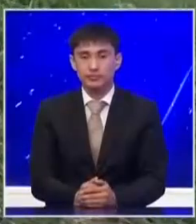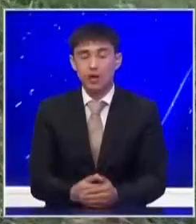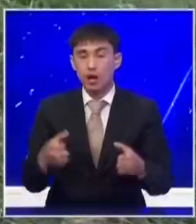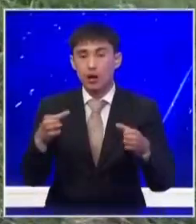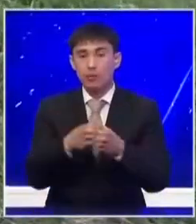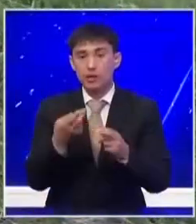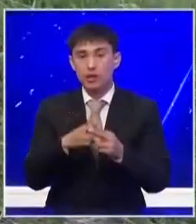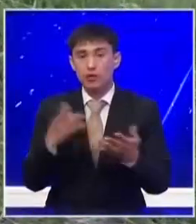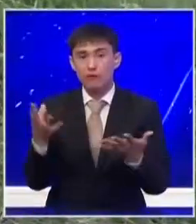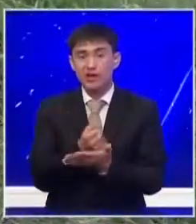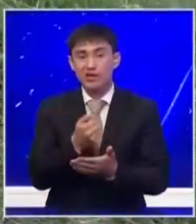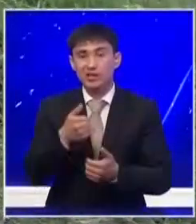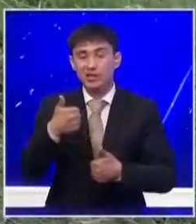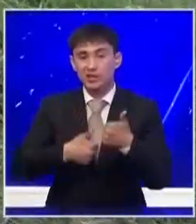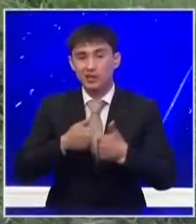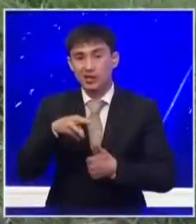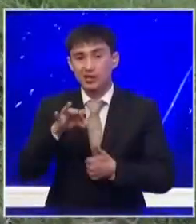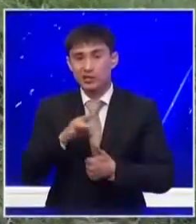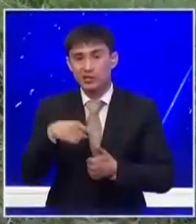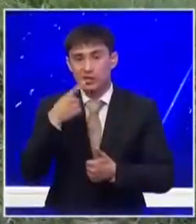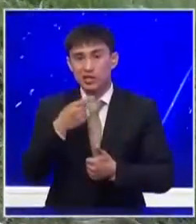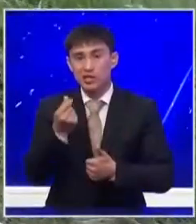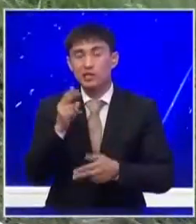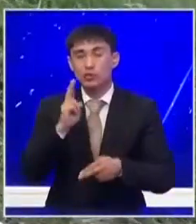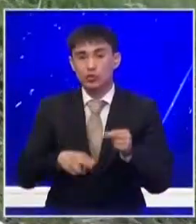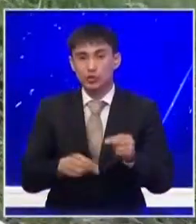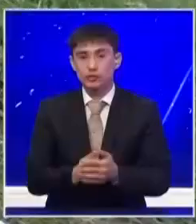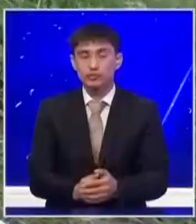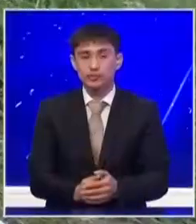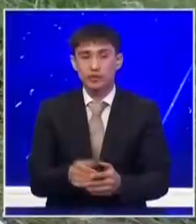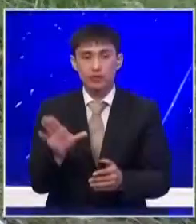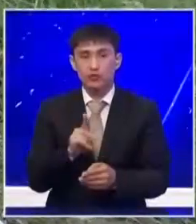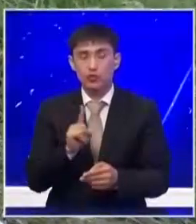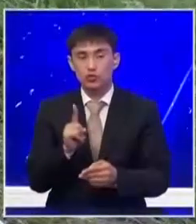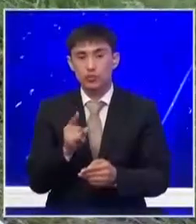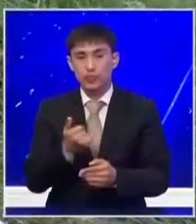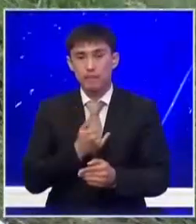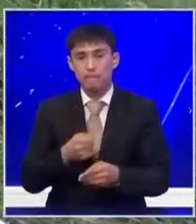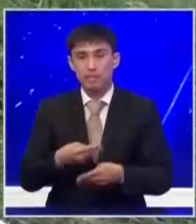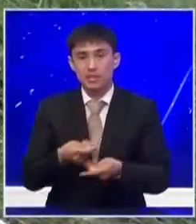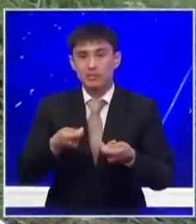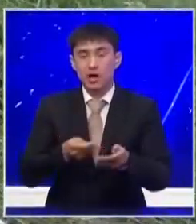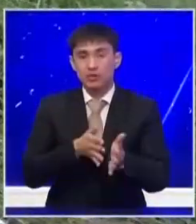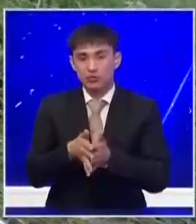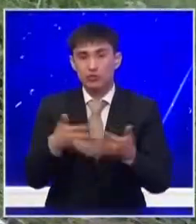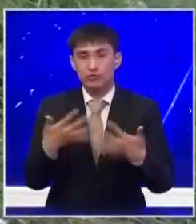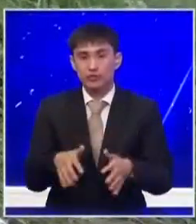Компания, которая выиграла этот тендер, сказала, деньги кончились. Все, что нам дали, мы те деньги